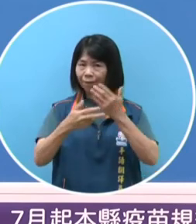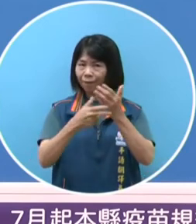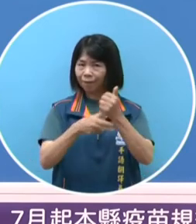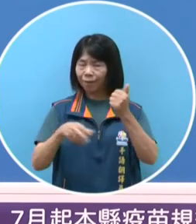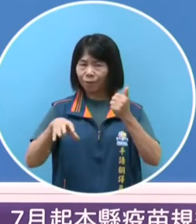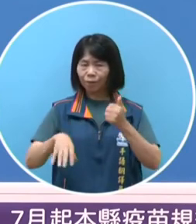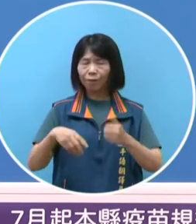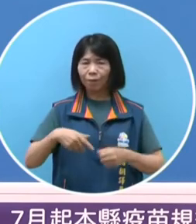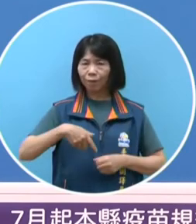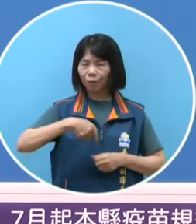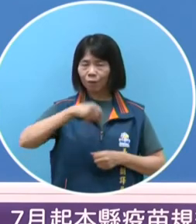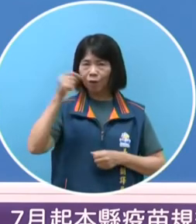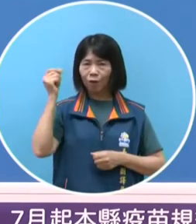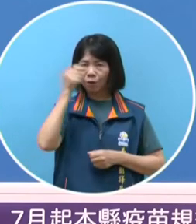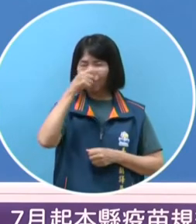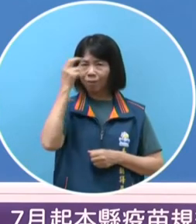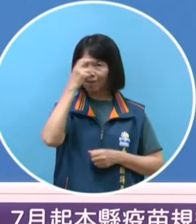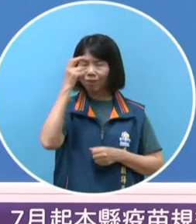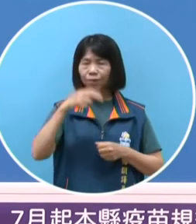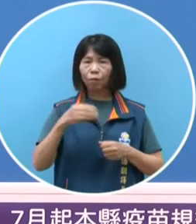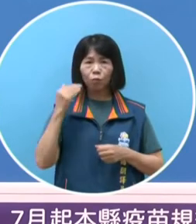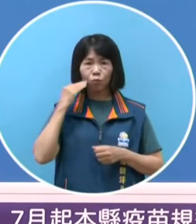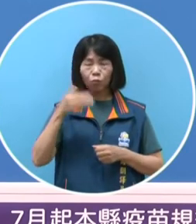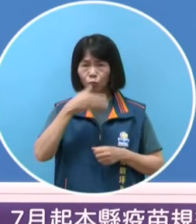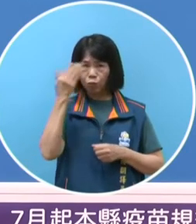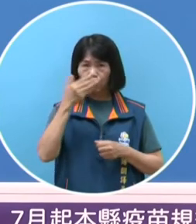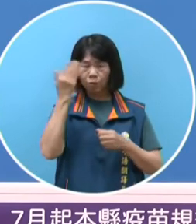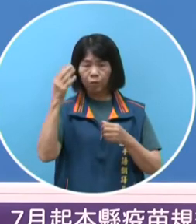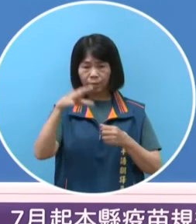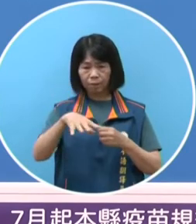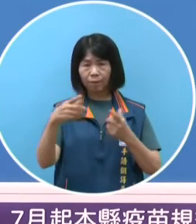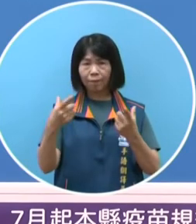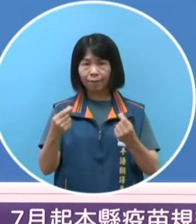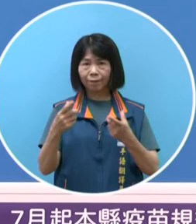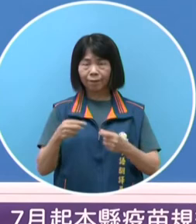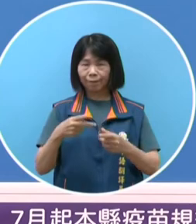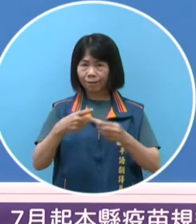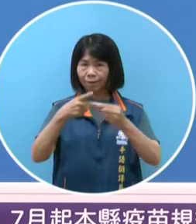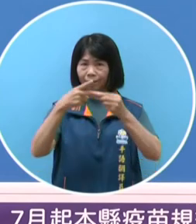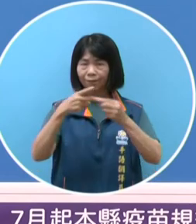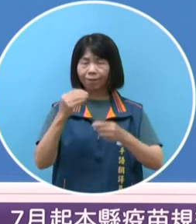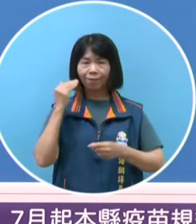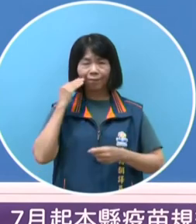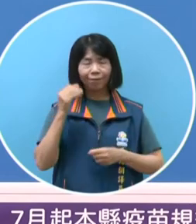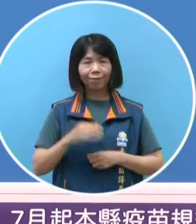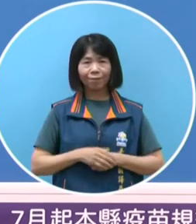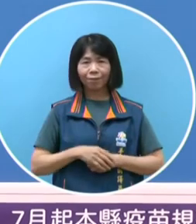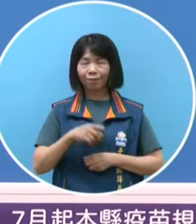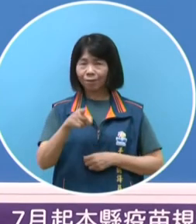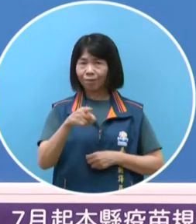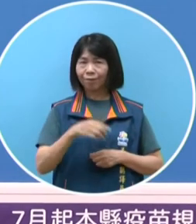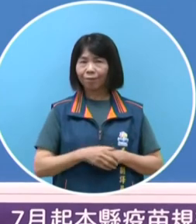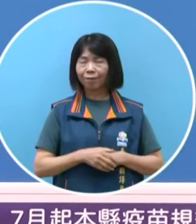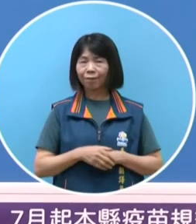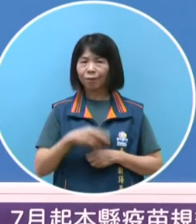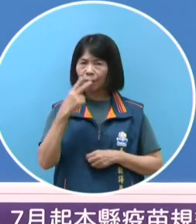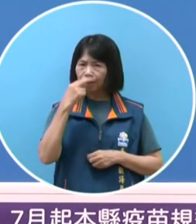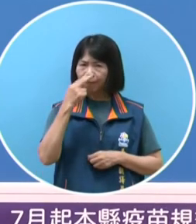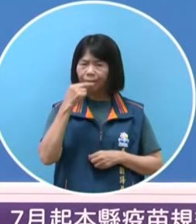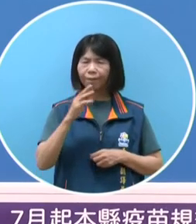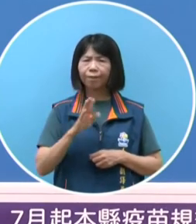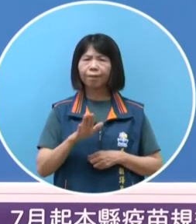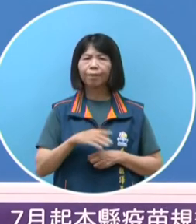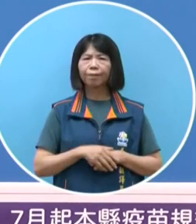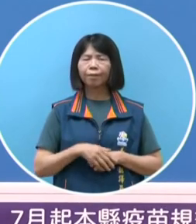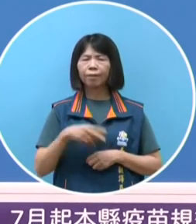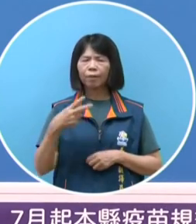快筛。如果您有旅游史的话，第二个就是如果您有流鼻水，